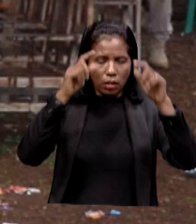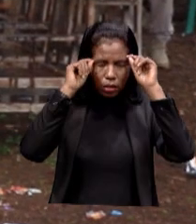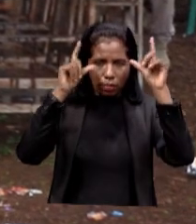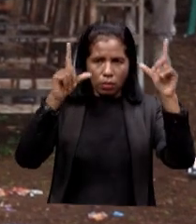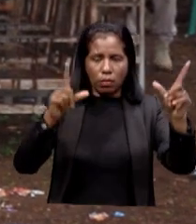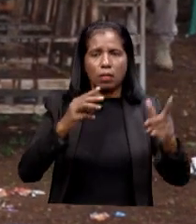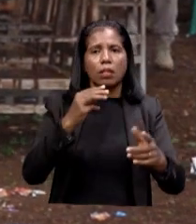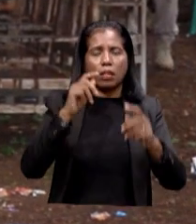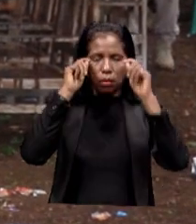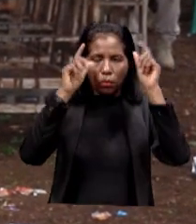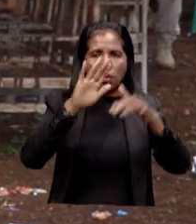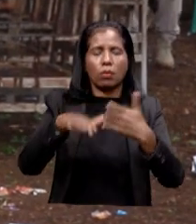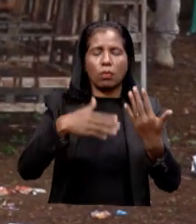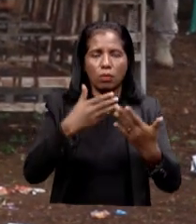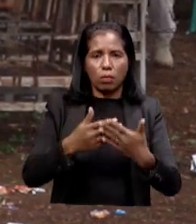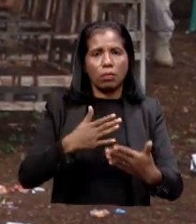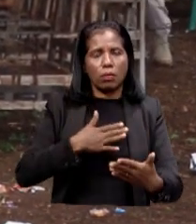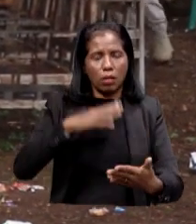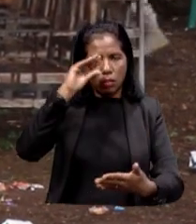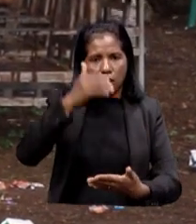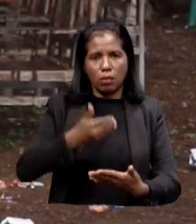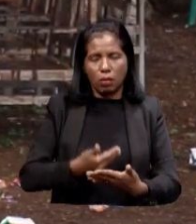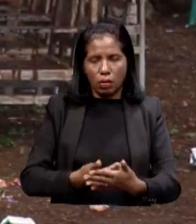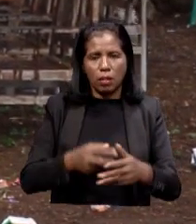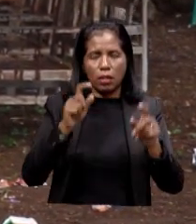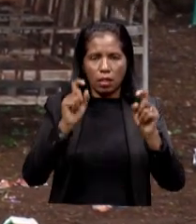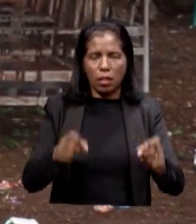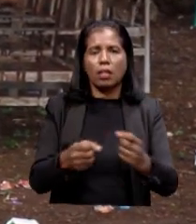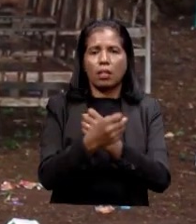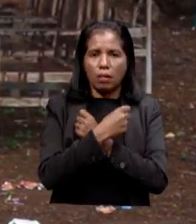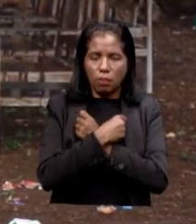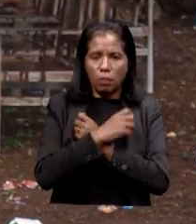Timor hutu-hutu, timor uang hamle uang. Nebe iteng adomi malu.